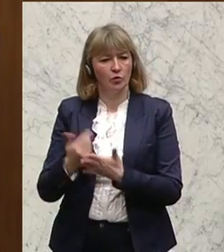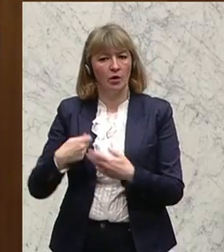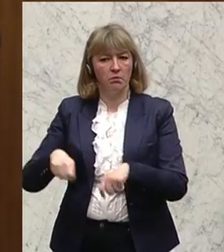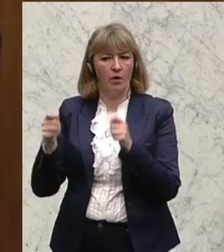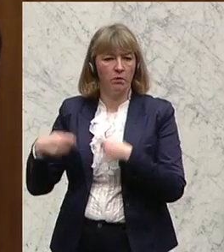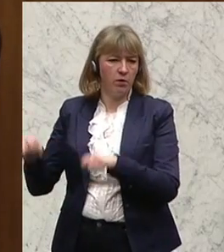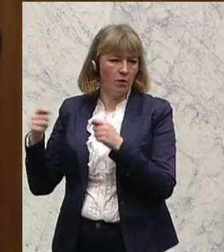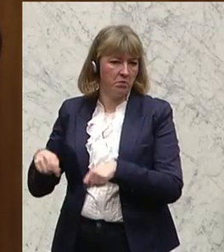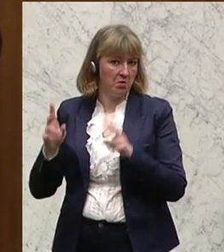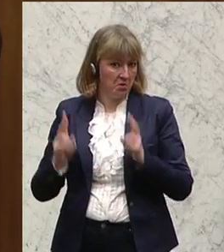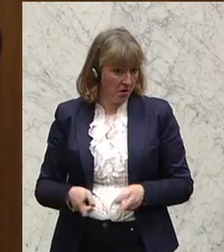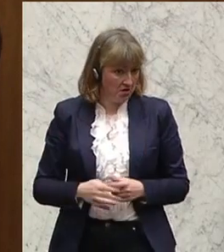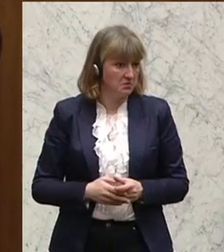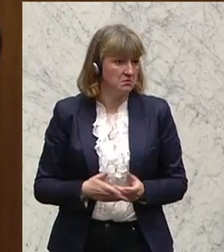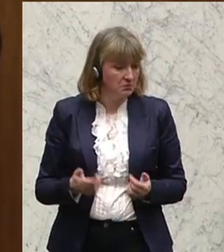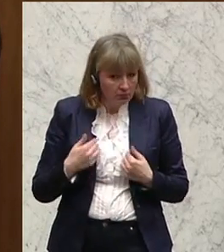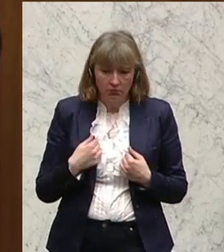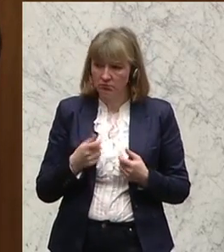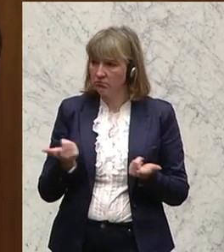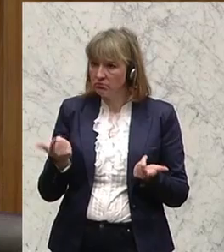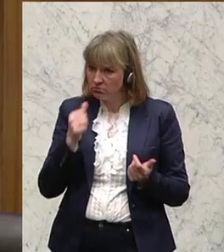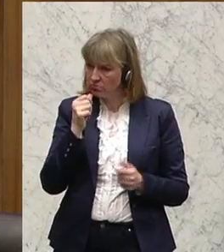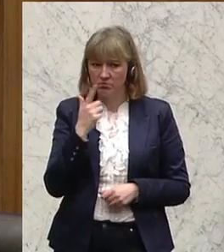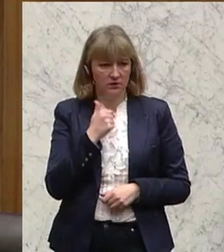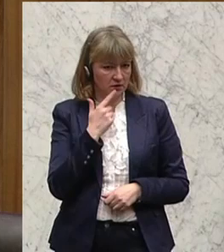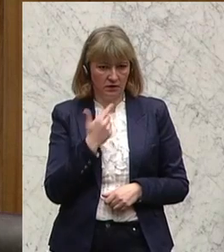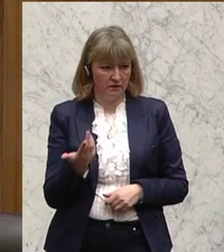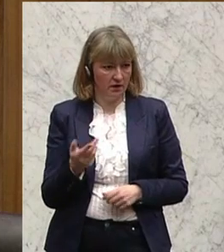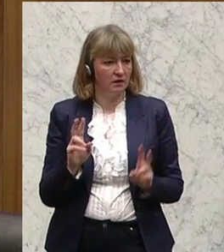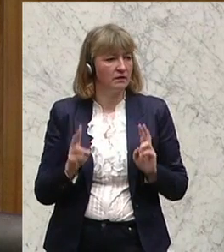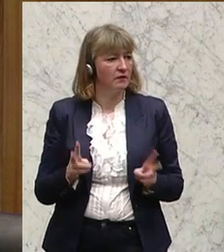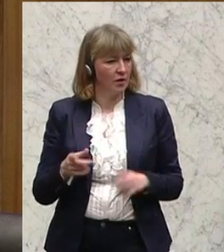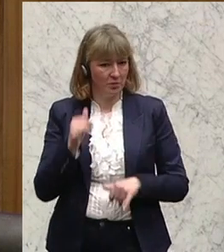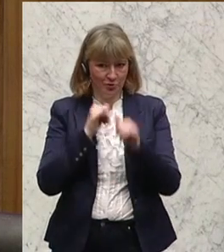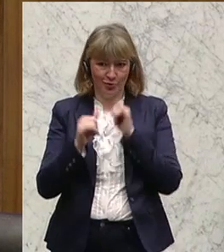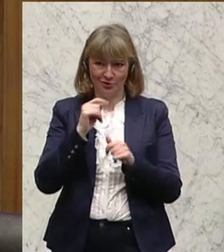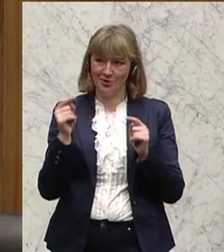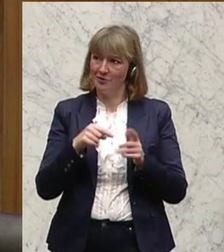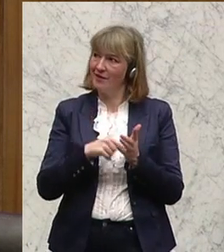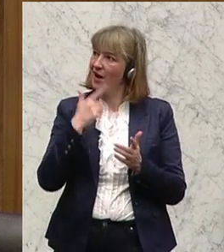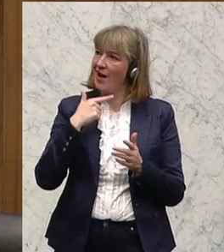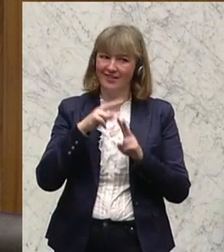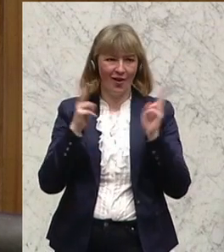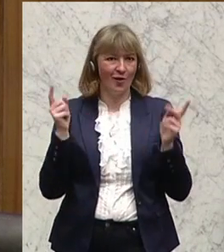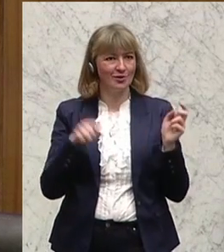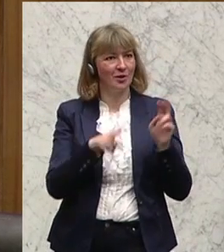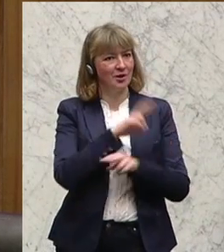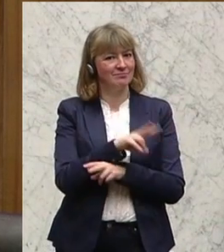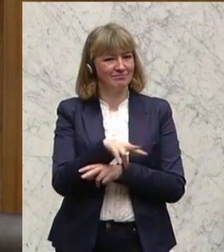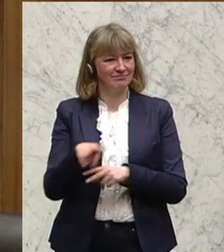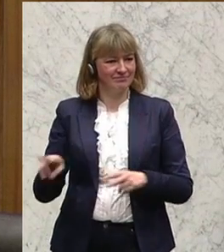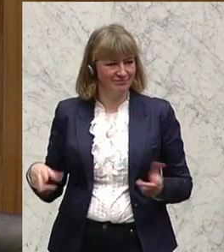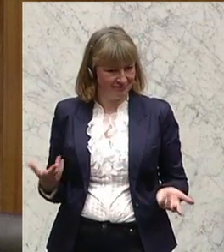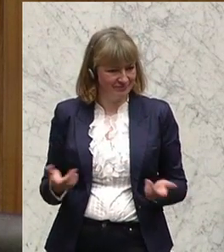Platz machen müssen. Das ist etwas, was mir überhaupt nicht gefällt, denn letztlich kommen auch die Touristen wegen der alten Häuser nach Wien und mit